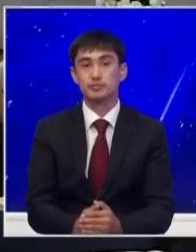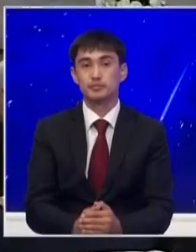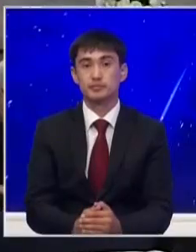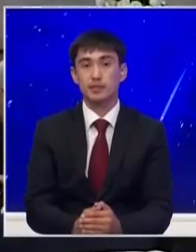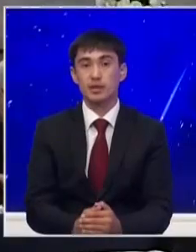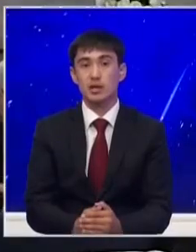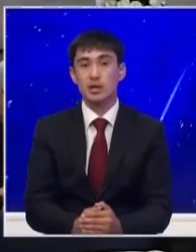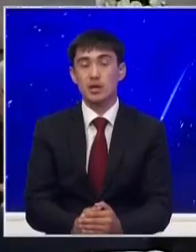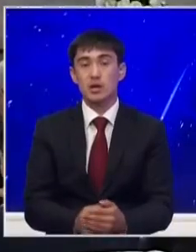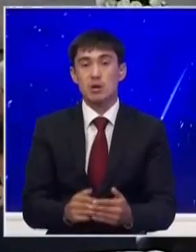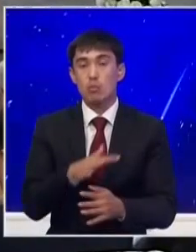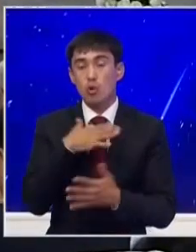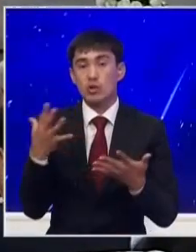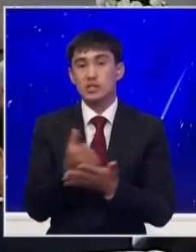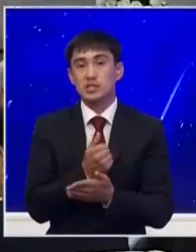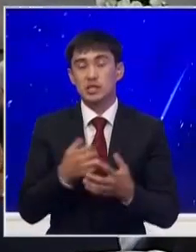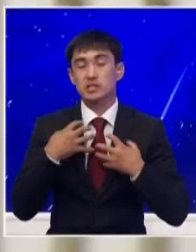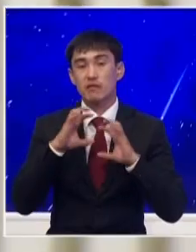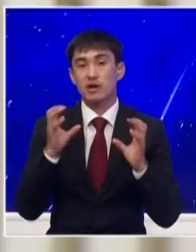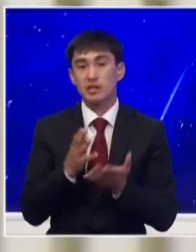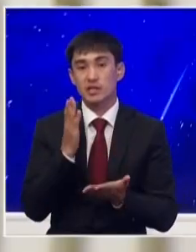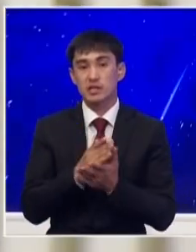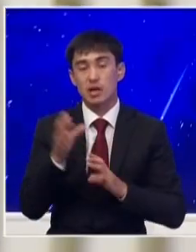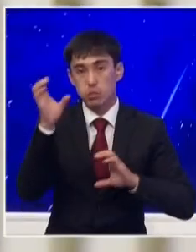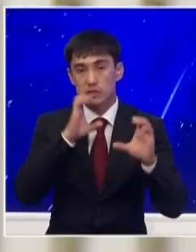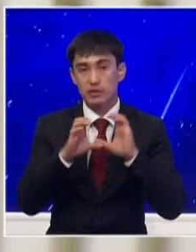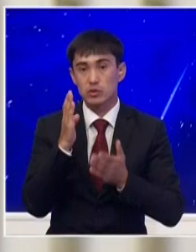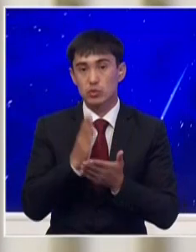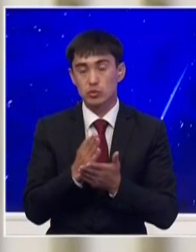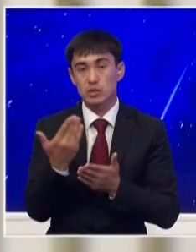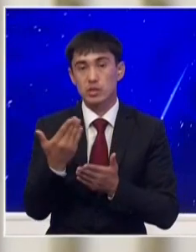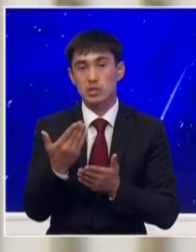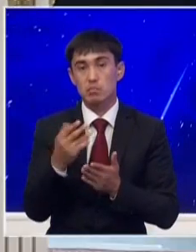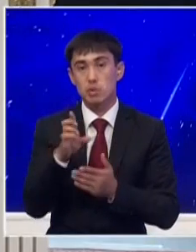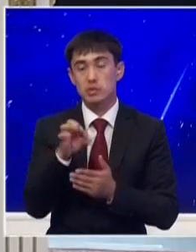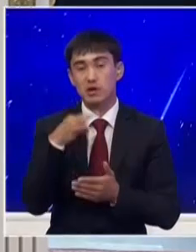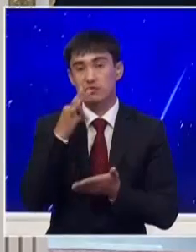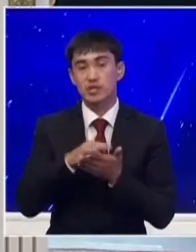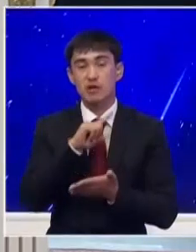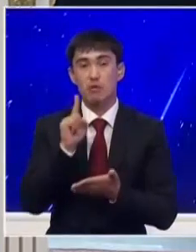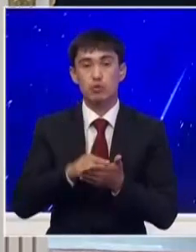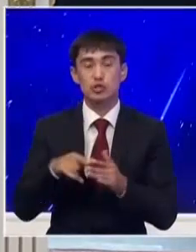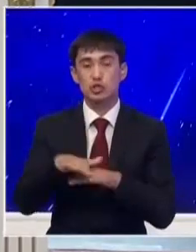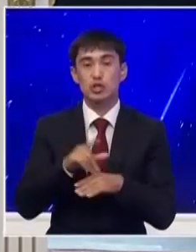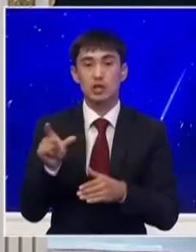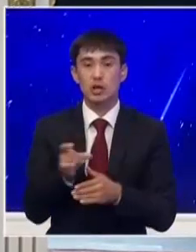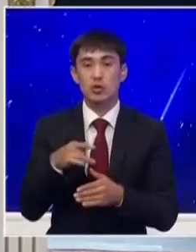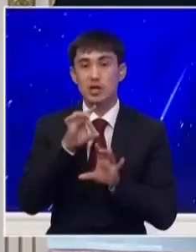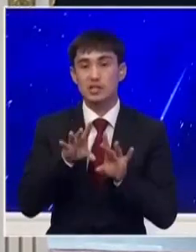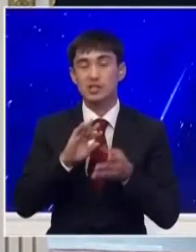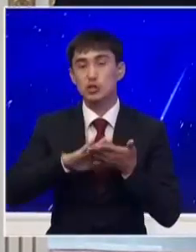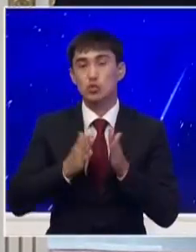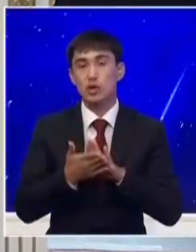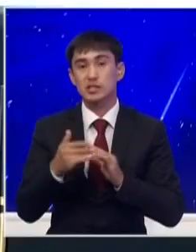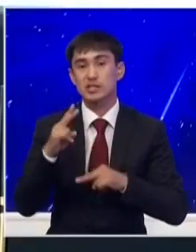населения. Немало достижений отмечено в сфере здравоохранения и образования. Бейбит Исабаев, отвечая на вопросы жителей района, прокомментировал и